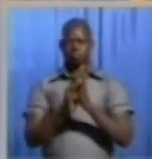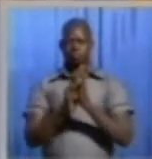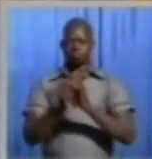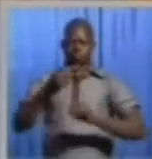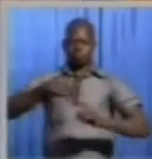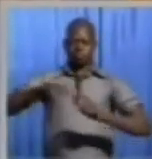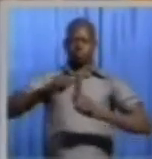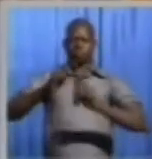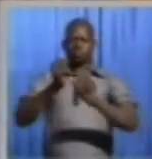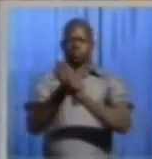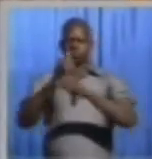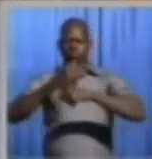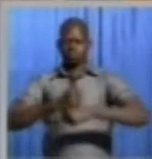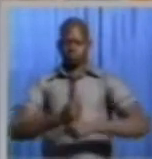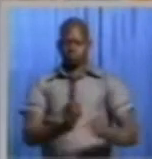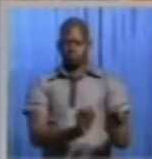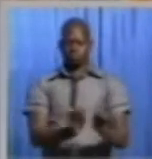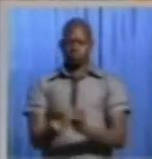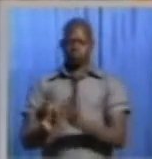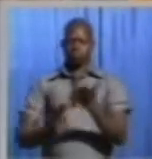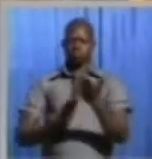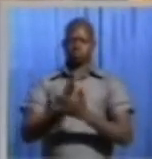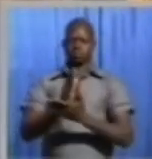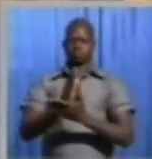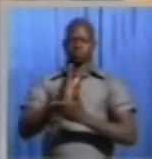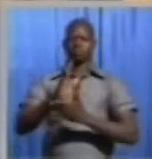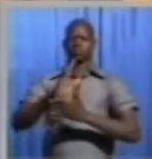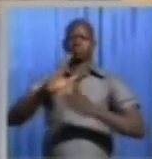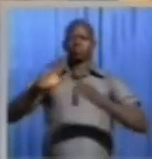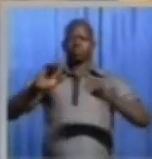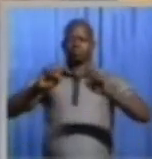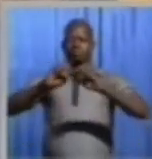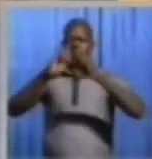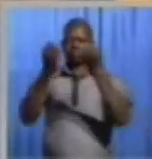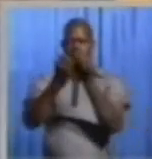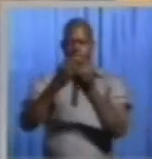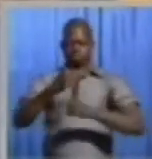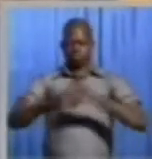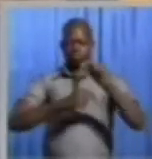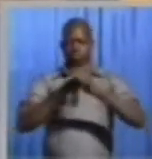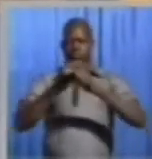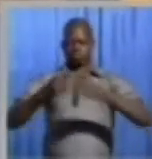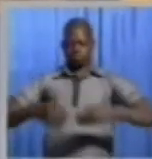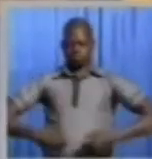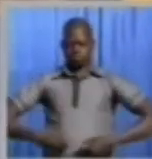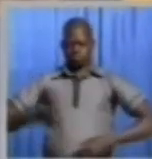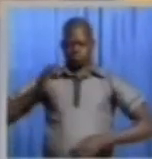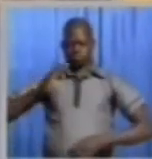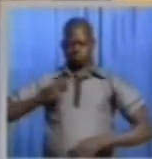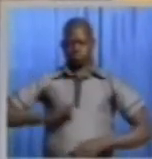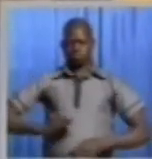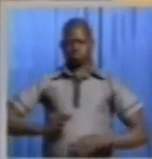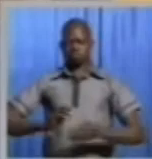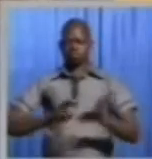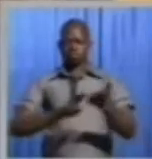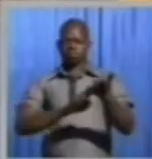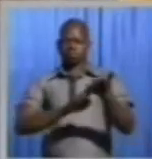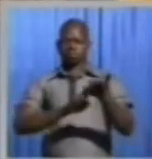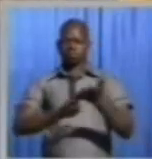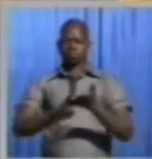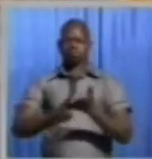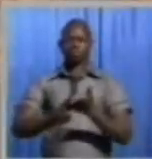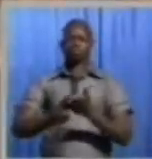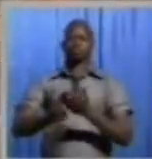d'une initiative qui a été organisée par le Cercle national des jeunes en faveur de la salubrité des locaux